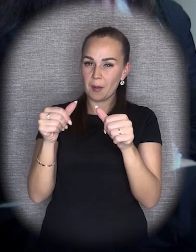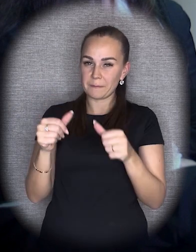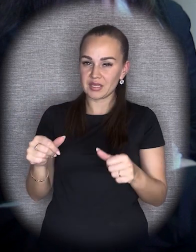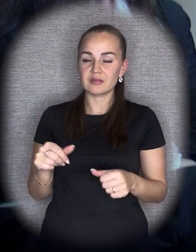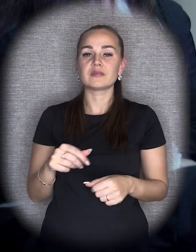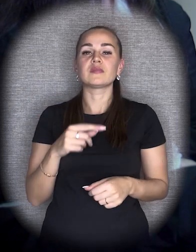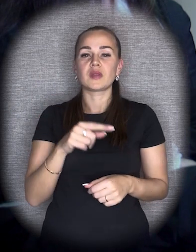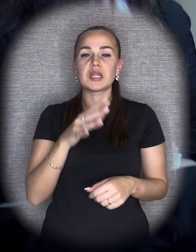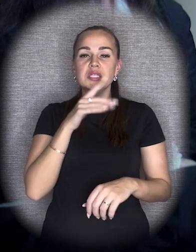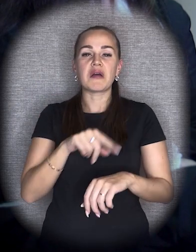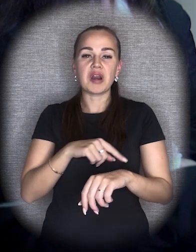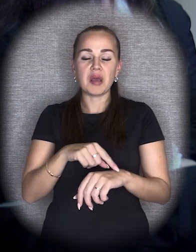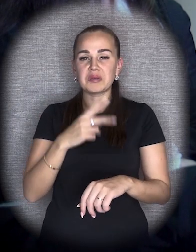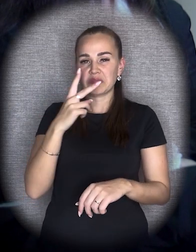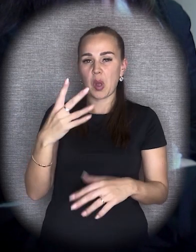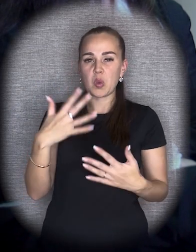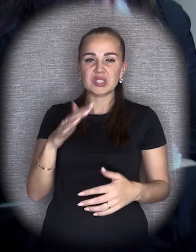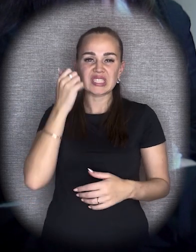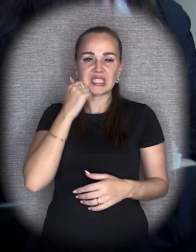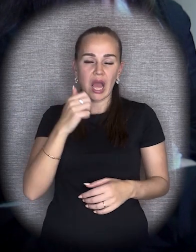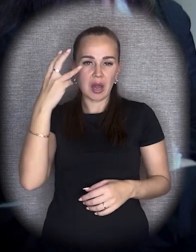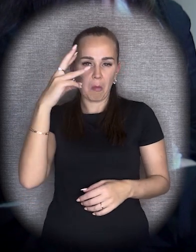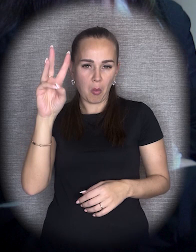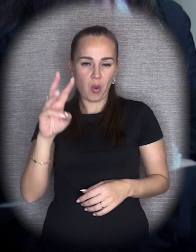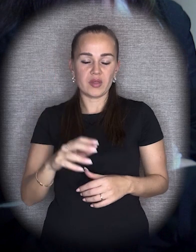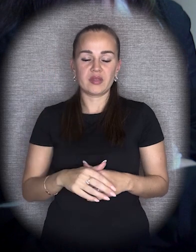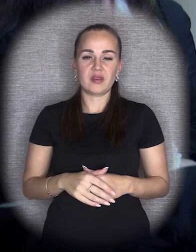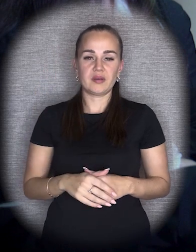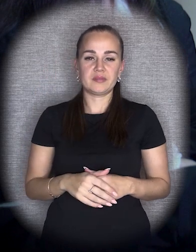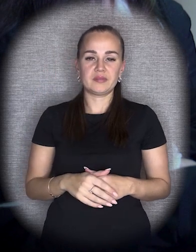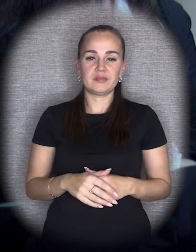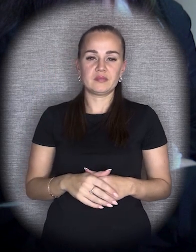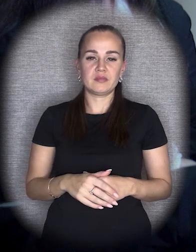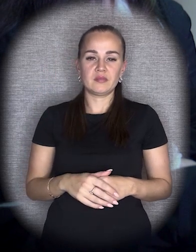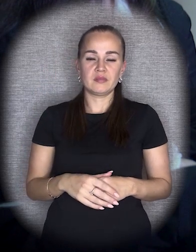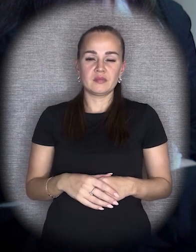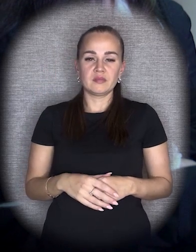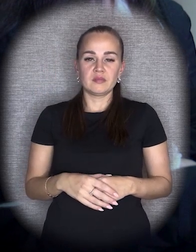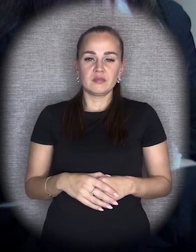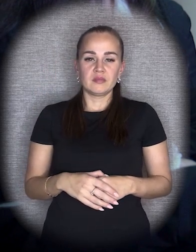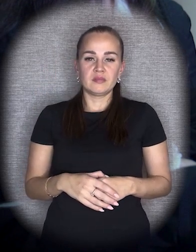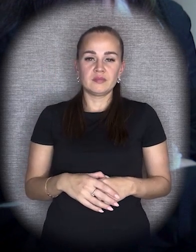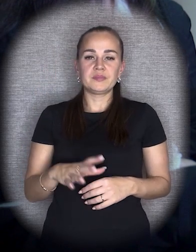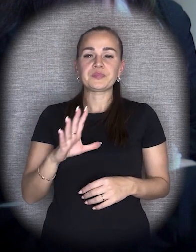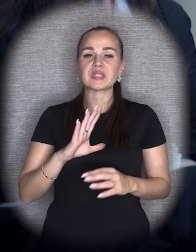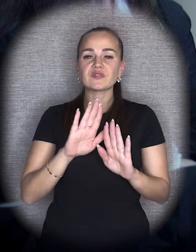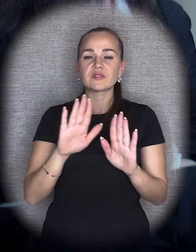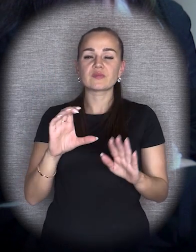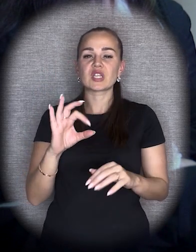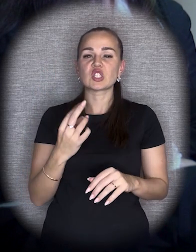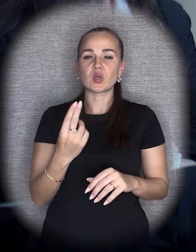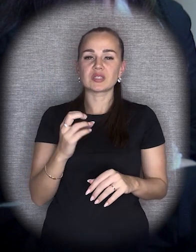какое-то время выглядят старомодными, устаревшими. Вот я не знаю, если сейчас мы сделаем выставку соцреализма какого-то